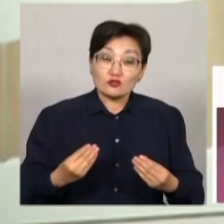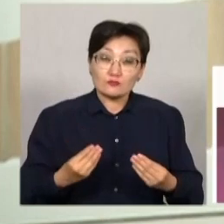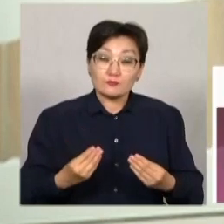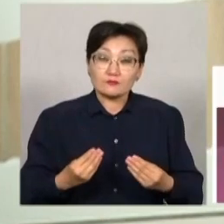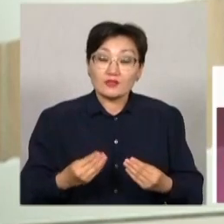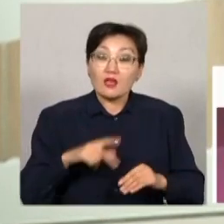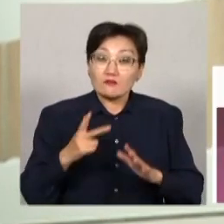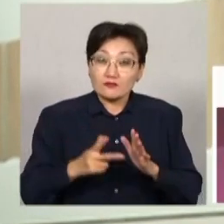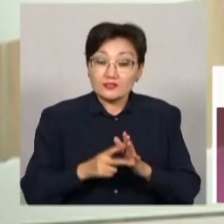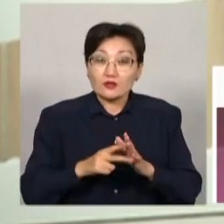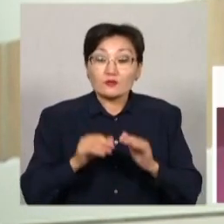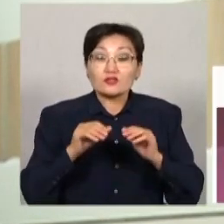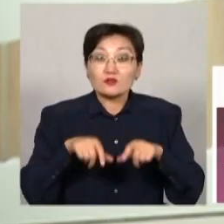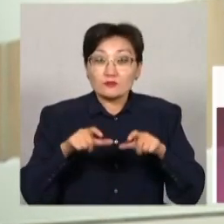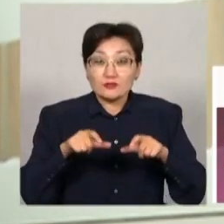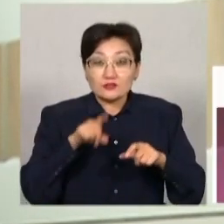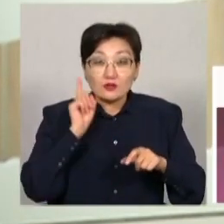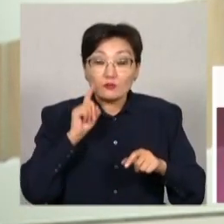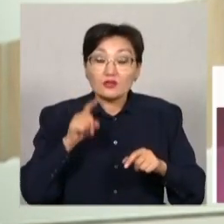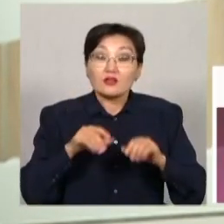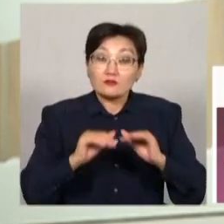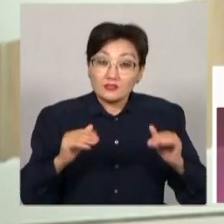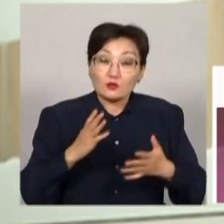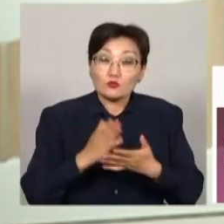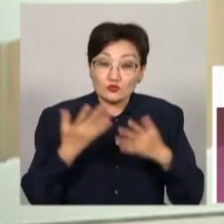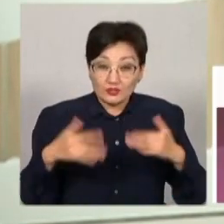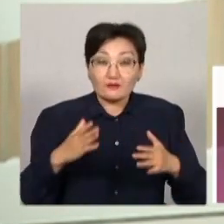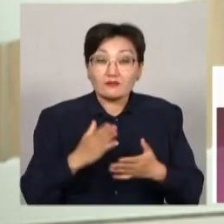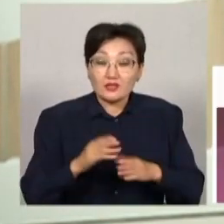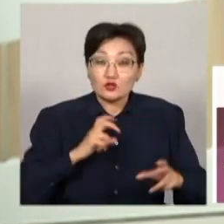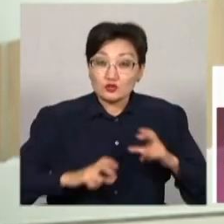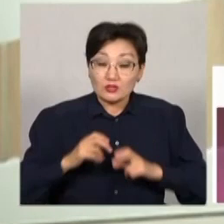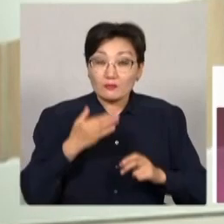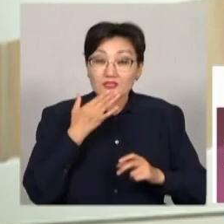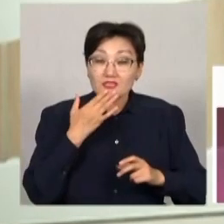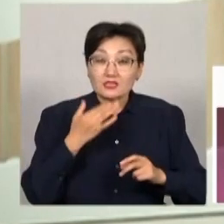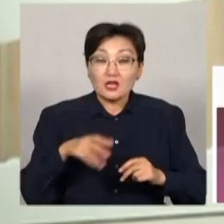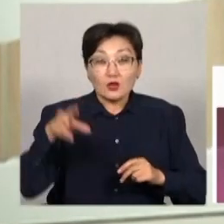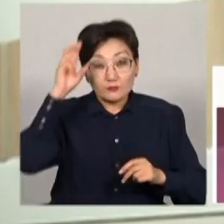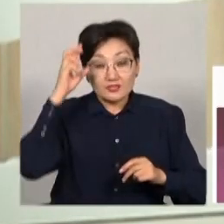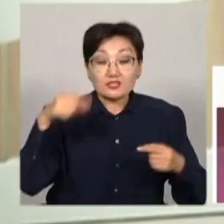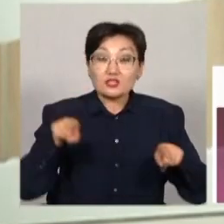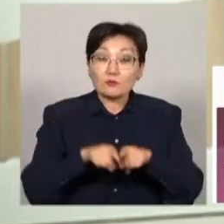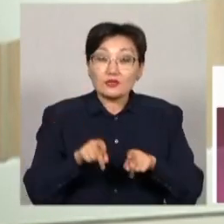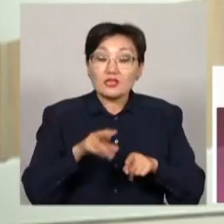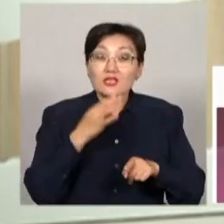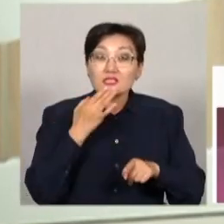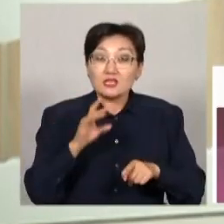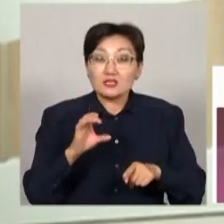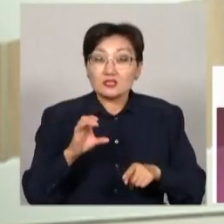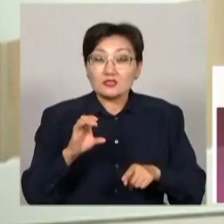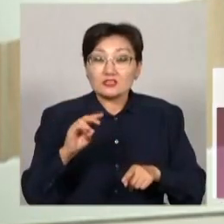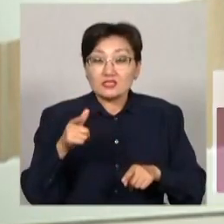18 учащихся уже является студентами зарубежных стран а также стран снг